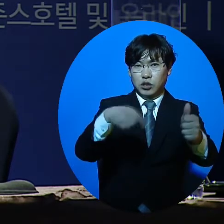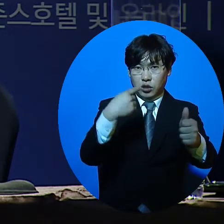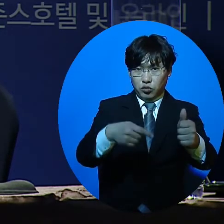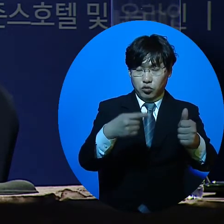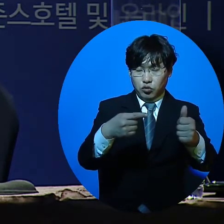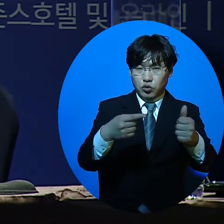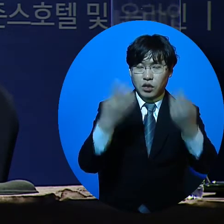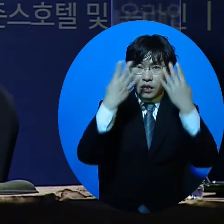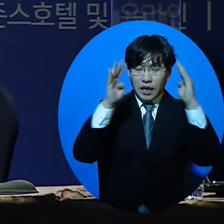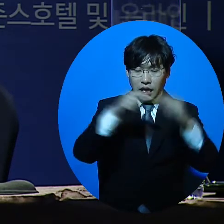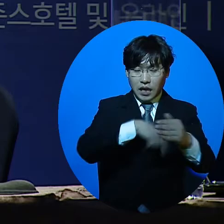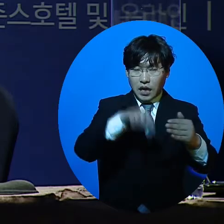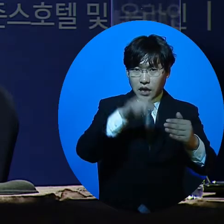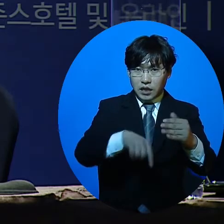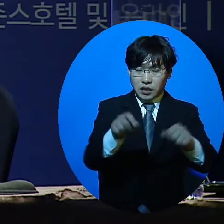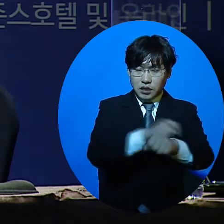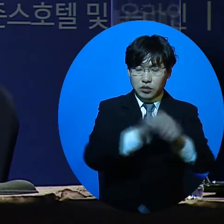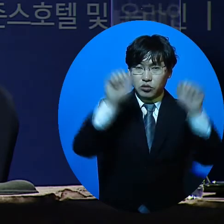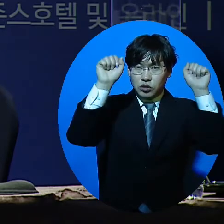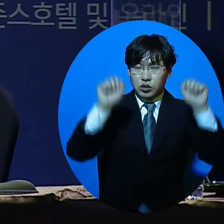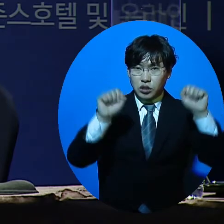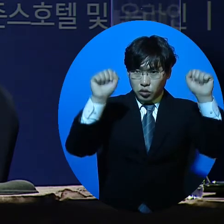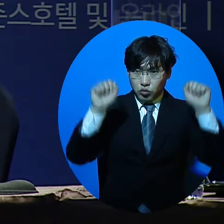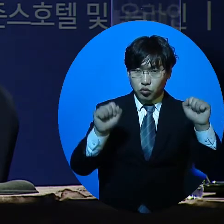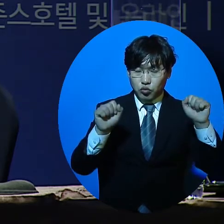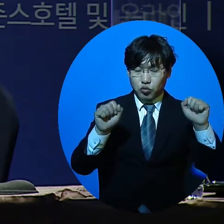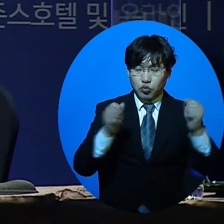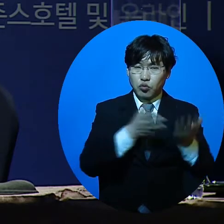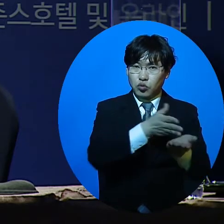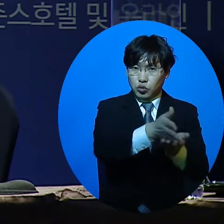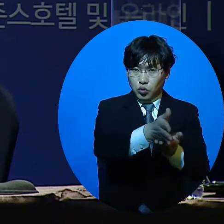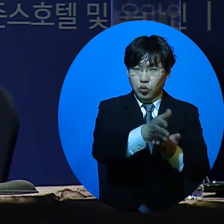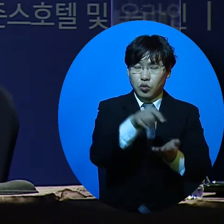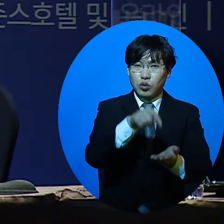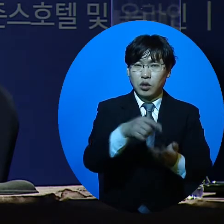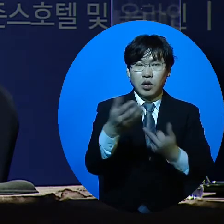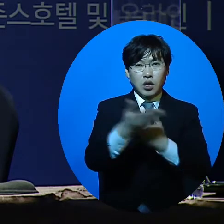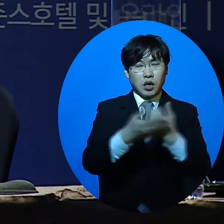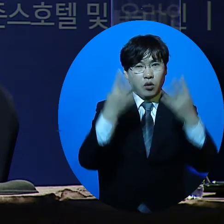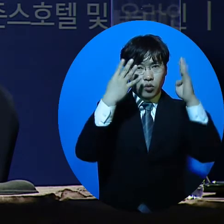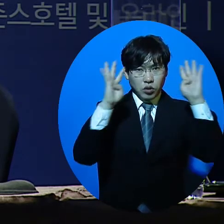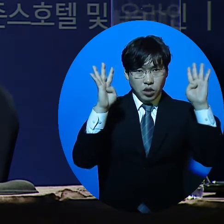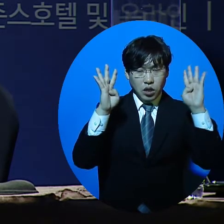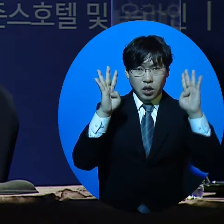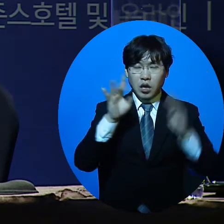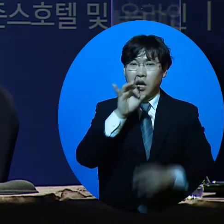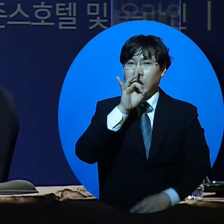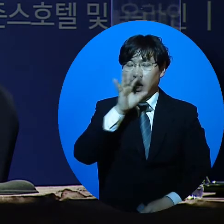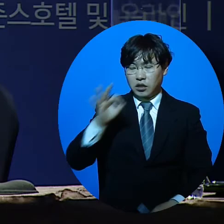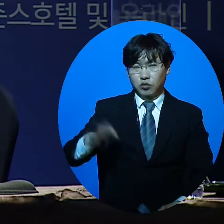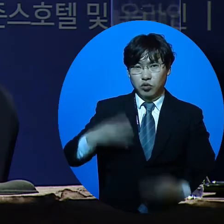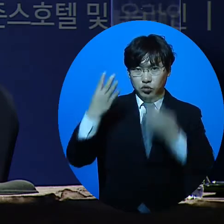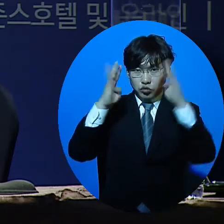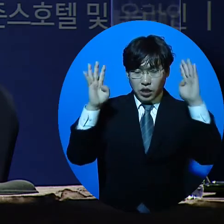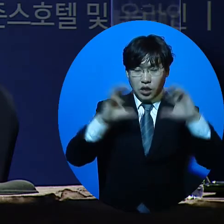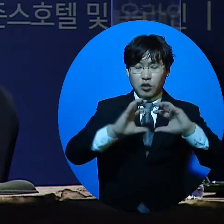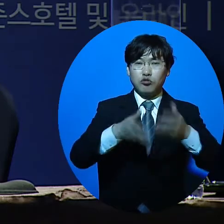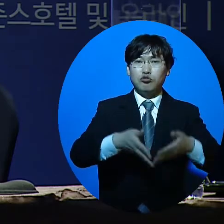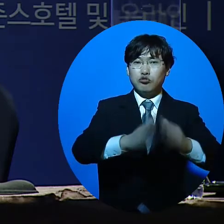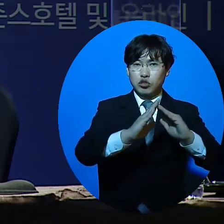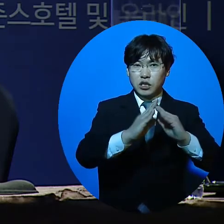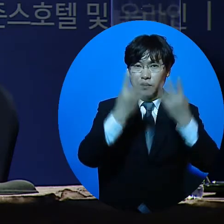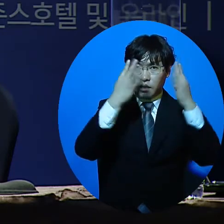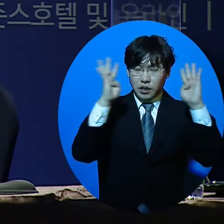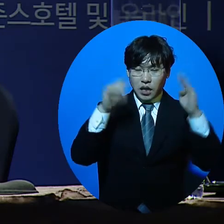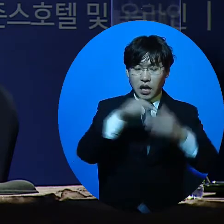대학 내에 특수체육과가 제 생각에는 뭐 강원대나 강릉 원주대나 좀